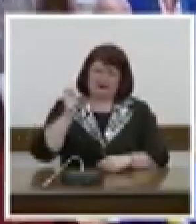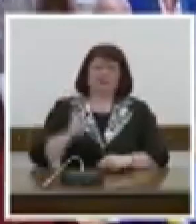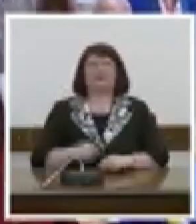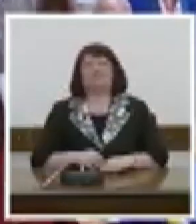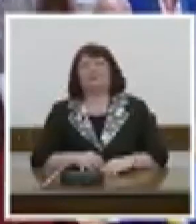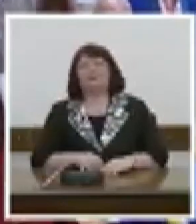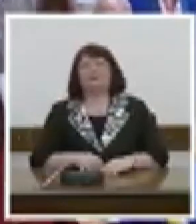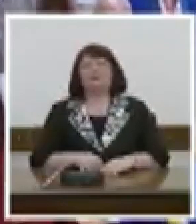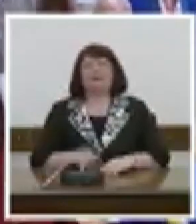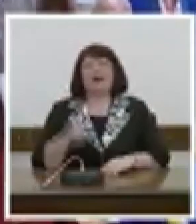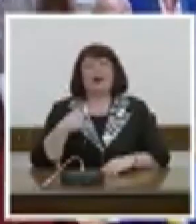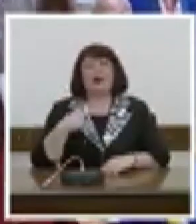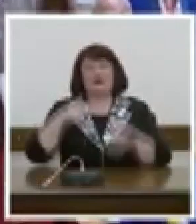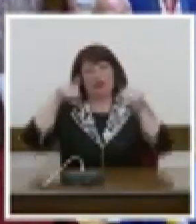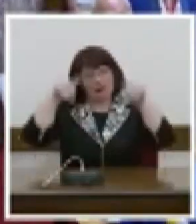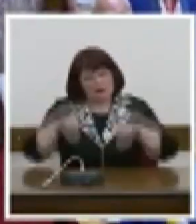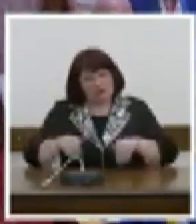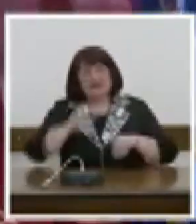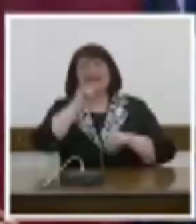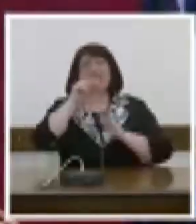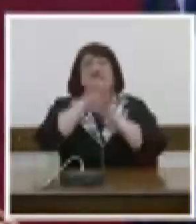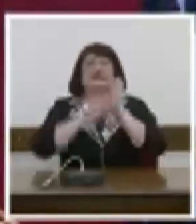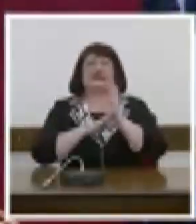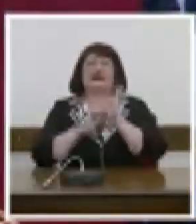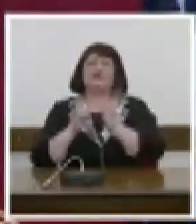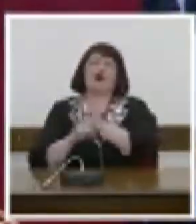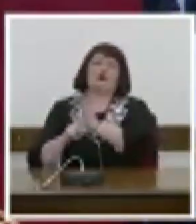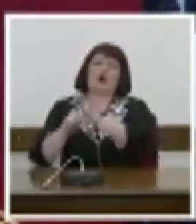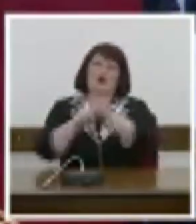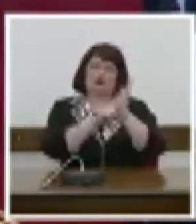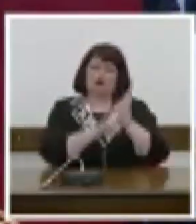Θα υπακούω στο Σύνταγμα και τους νόμους